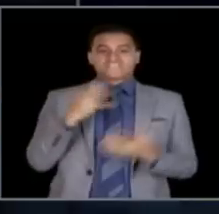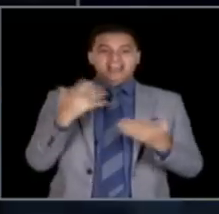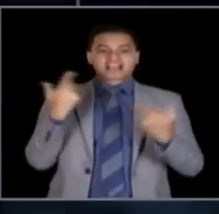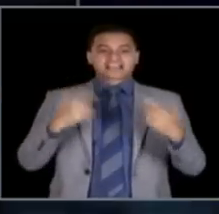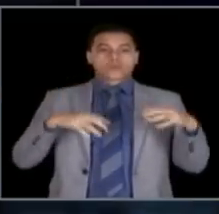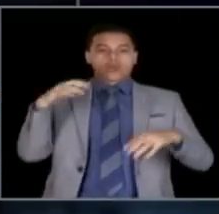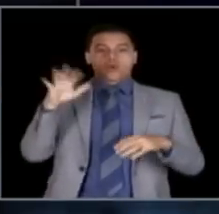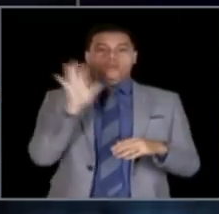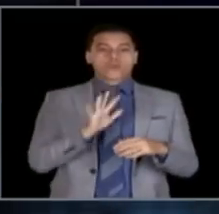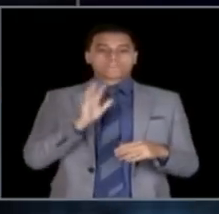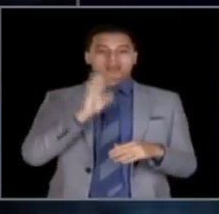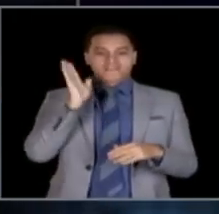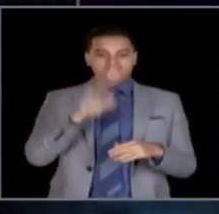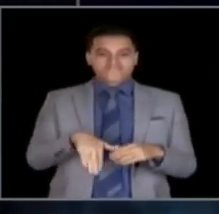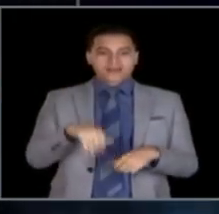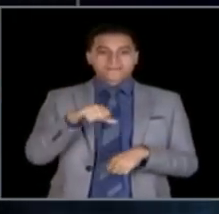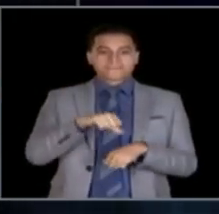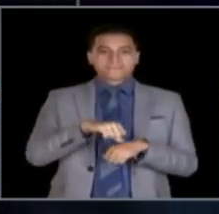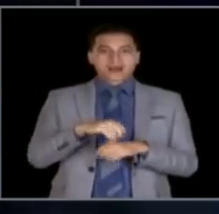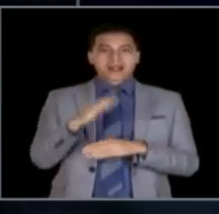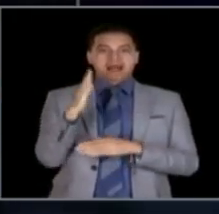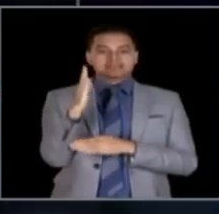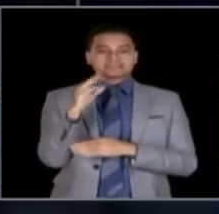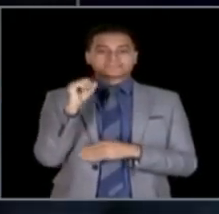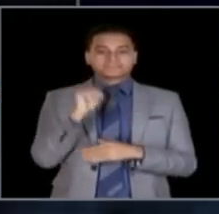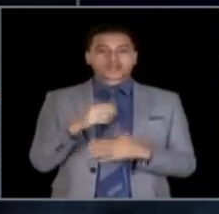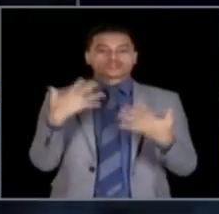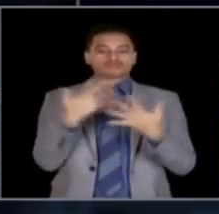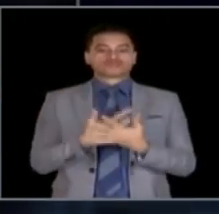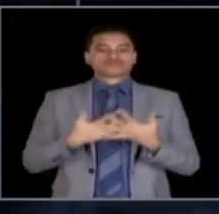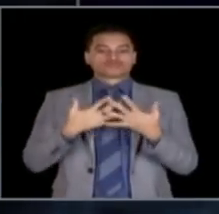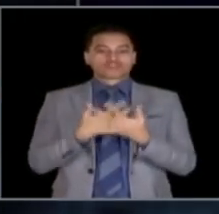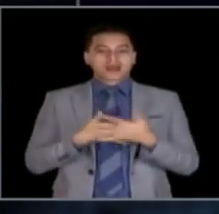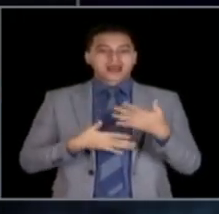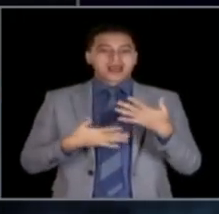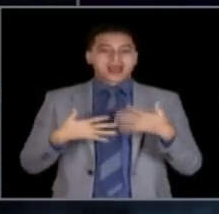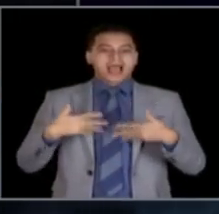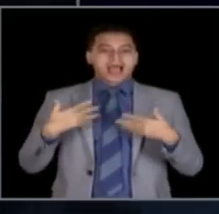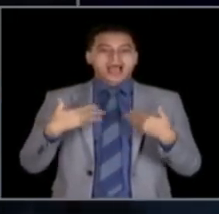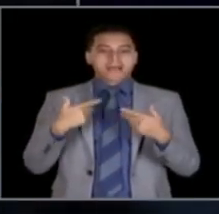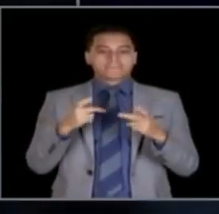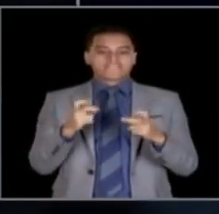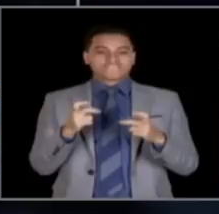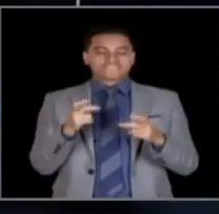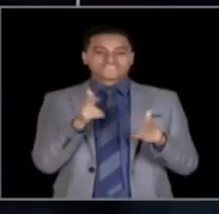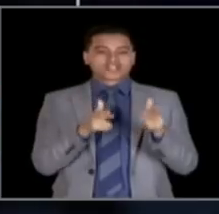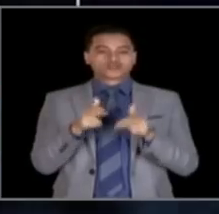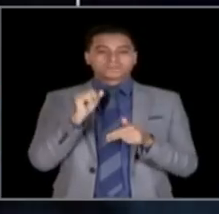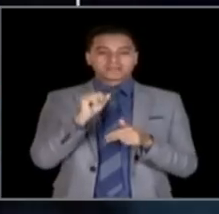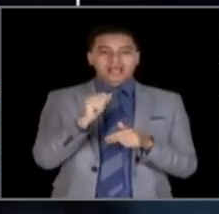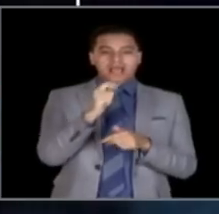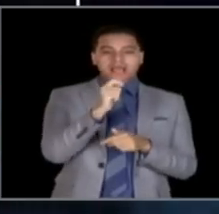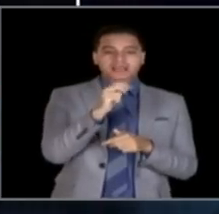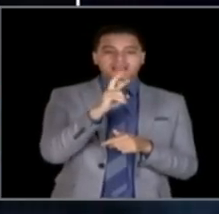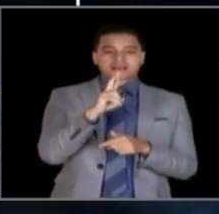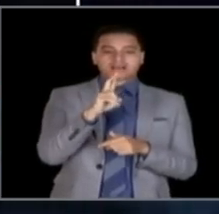في أي دولة أوروبية يقع المقر الرئيسي لشركة ألعاب الفيديو ترافلرز